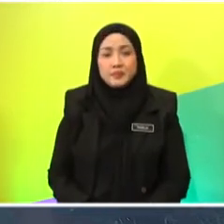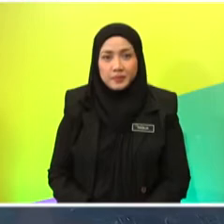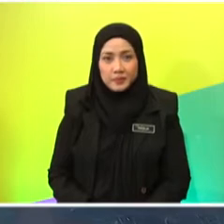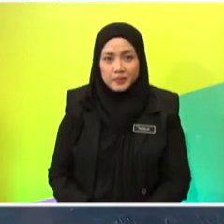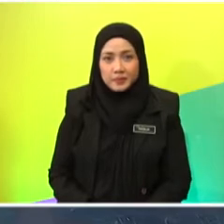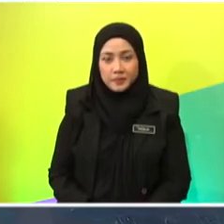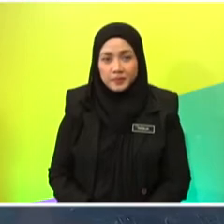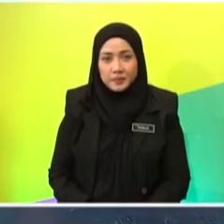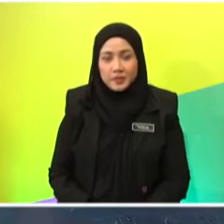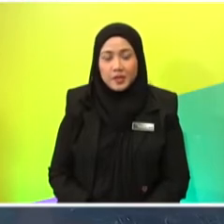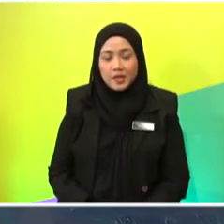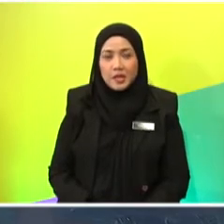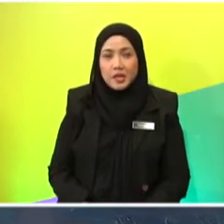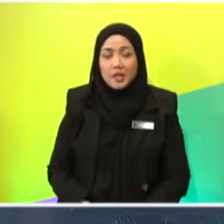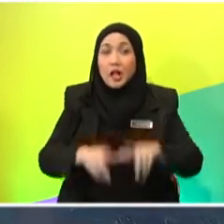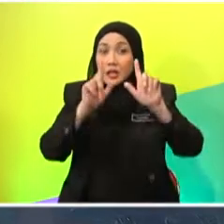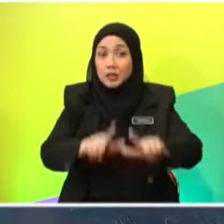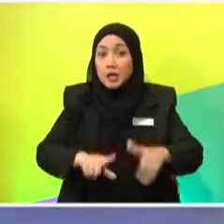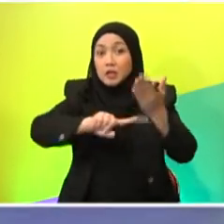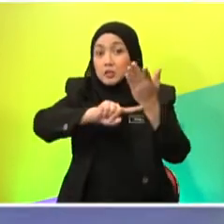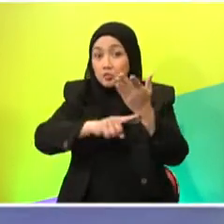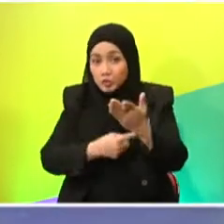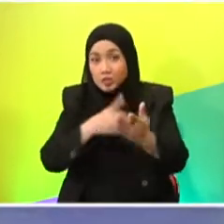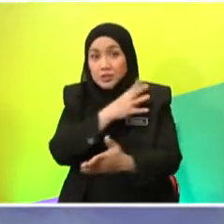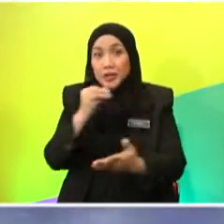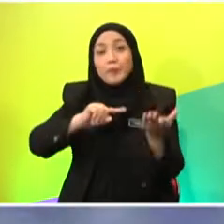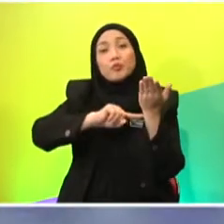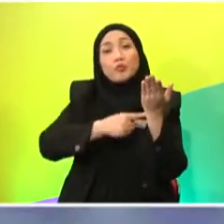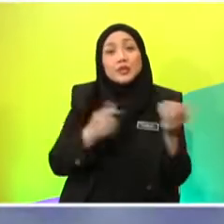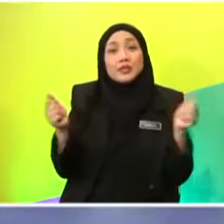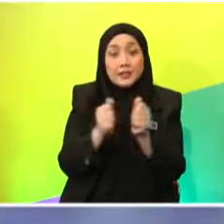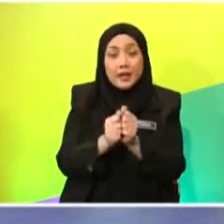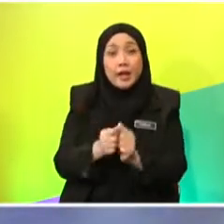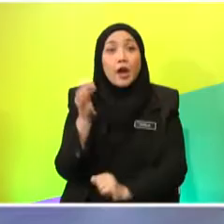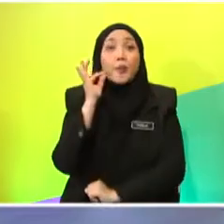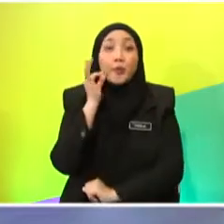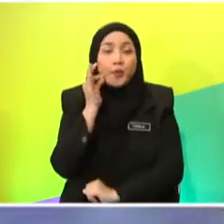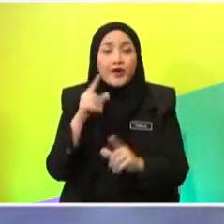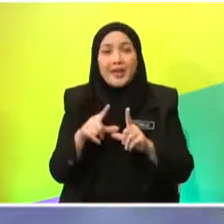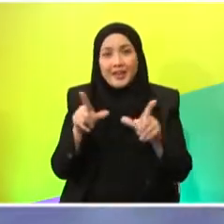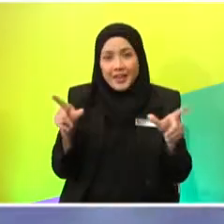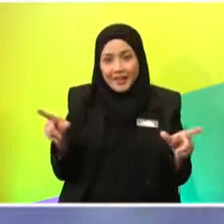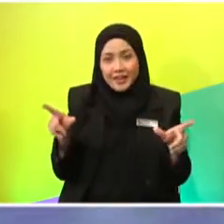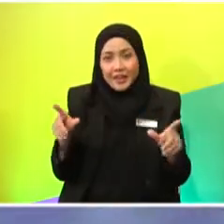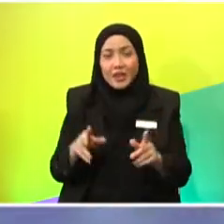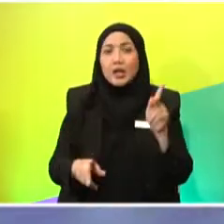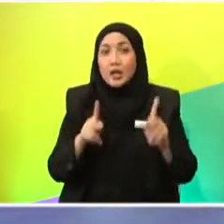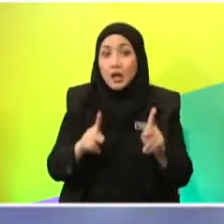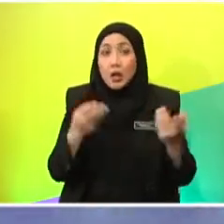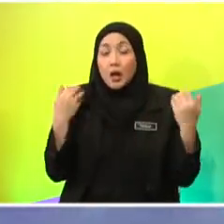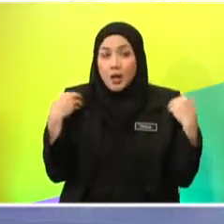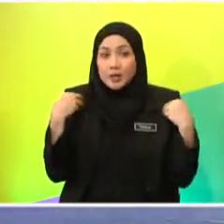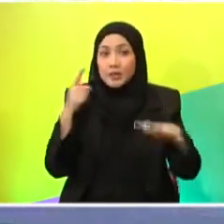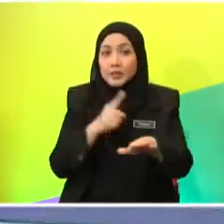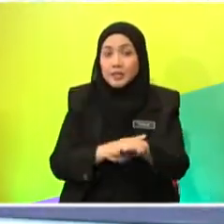money Mei kepala letak di sini tetap di sini oke dan gurih gitu di rumah juga kalau sebuah rumah